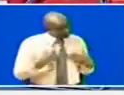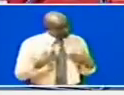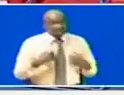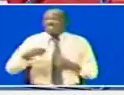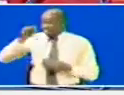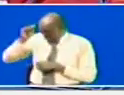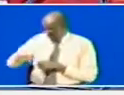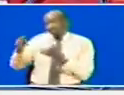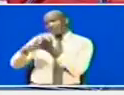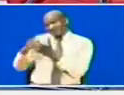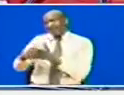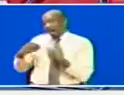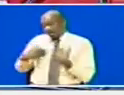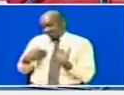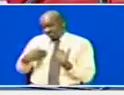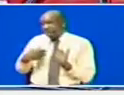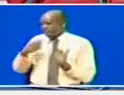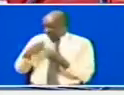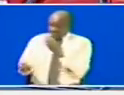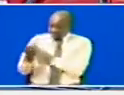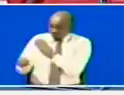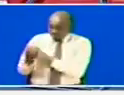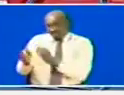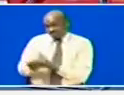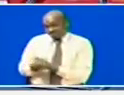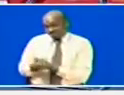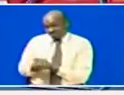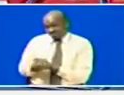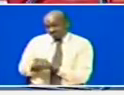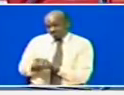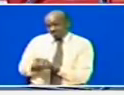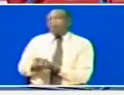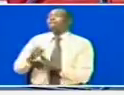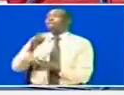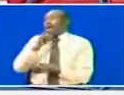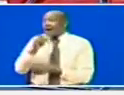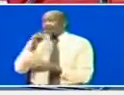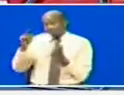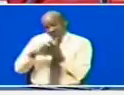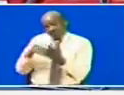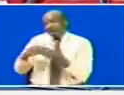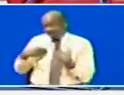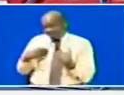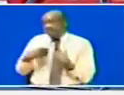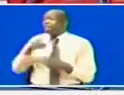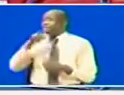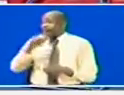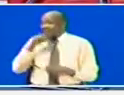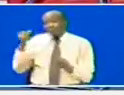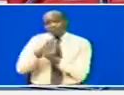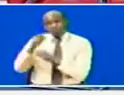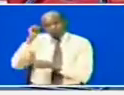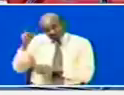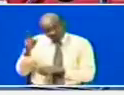ipo. Ipo wapi? Sasa ngoja nikupe lawama. Toboa jipu babu. Lawama mahali ilipo, vile vile mwanamume akakosa kuelewa kwamba